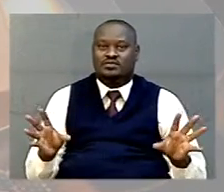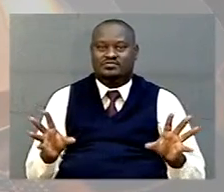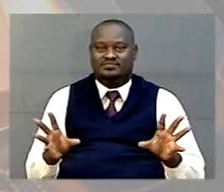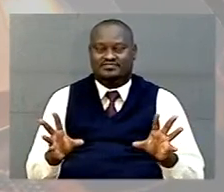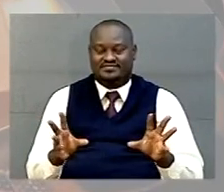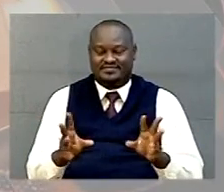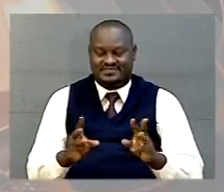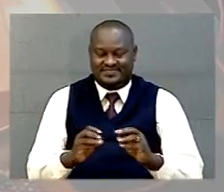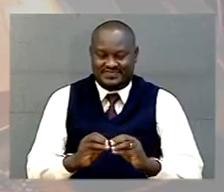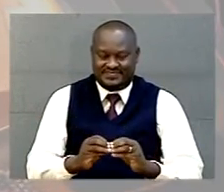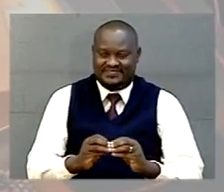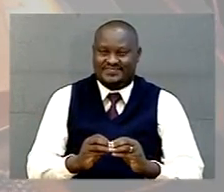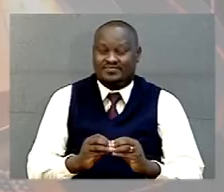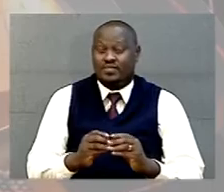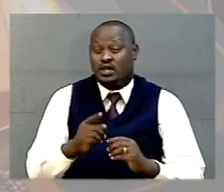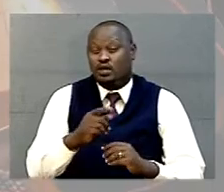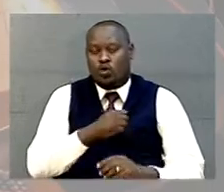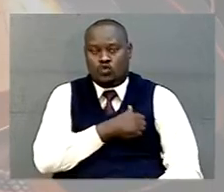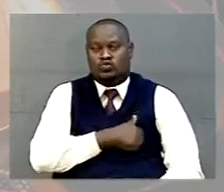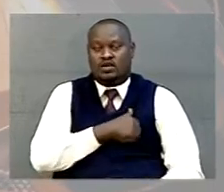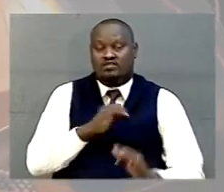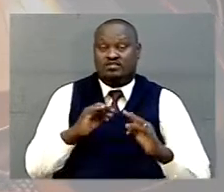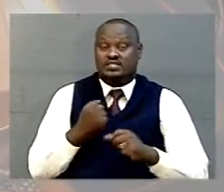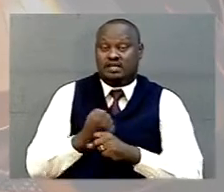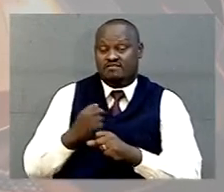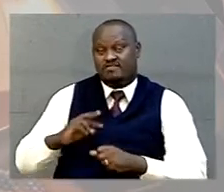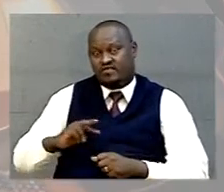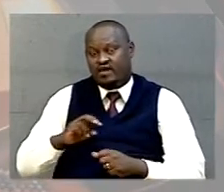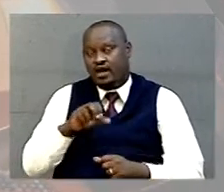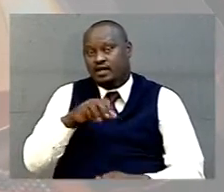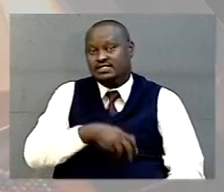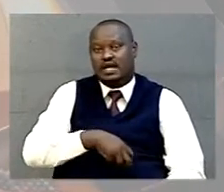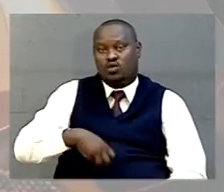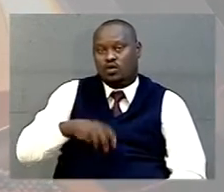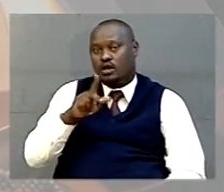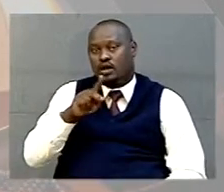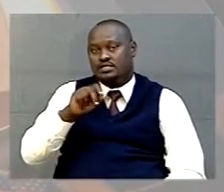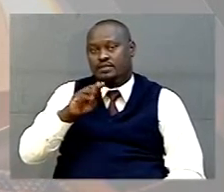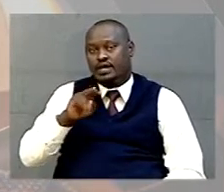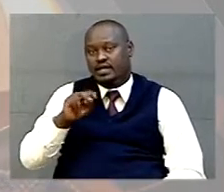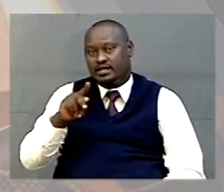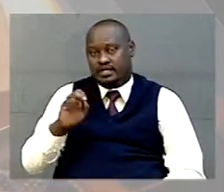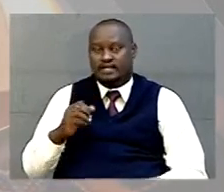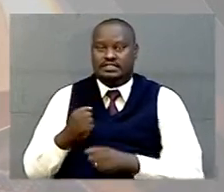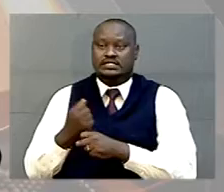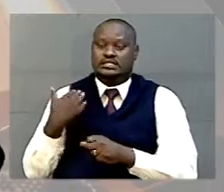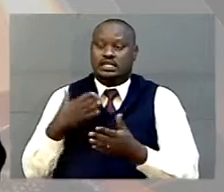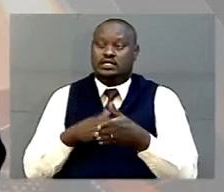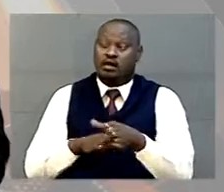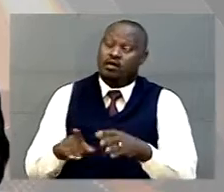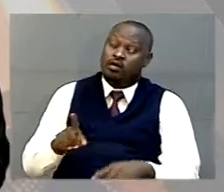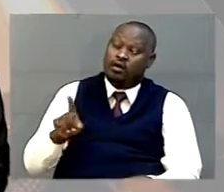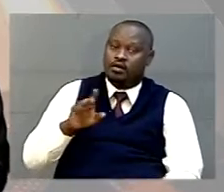ensoluso ziteruma ayimiridde. Mpozi twagala okusaasira mukozi munaffe Salongo Fred Kasibante eyaviiriddwako mwannyina aziikiddwa olwaleero eri mu bitundu